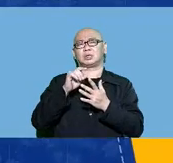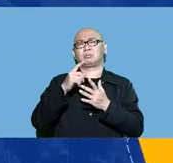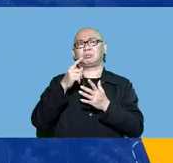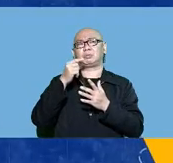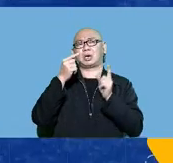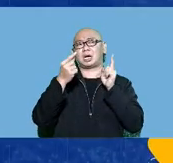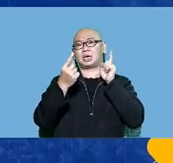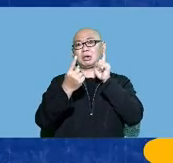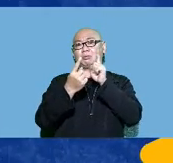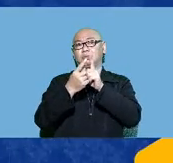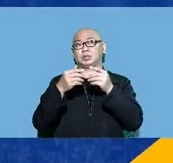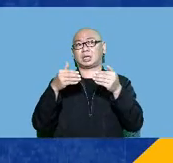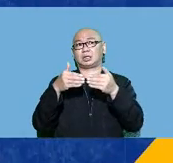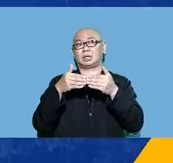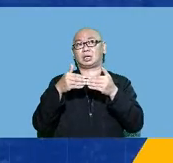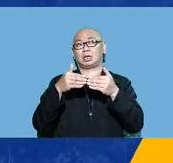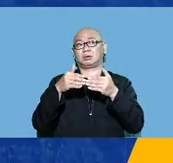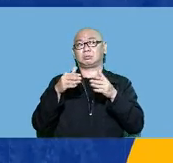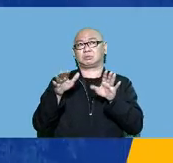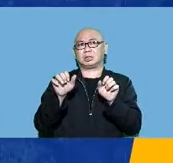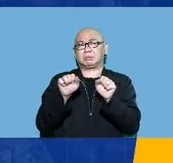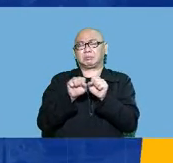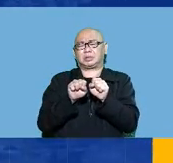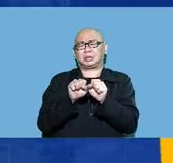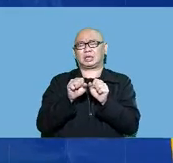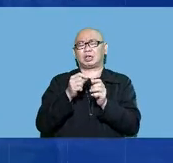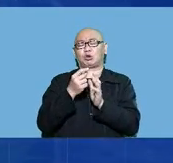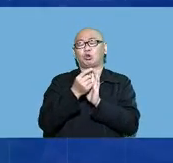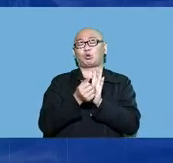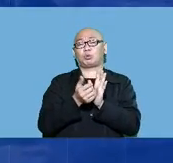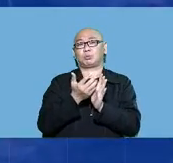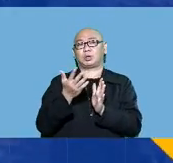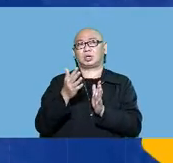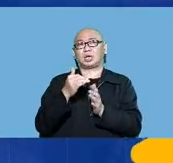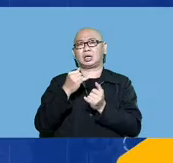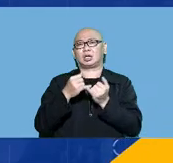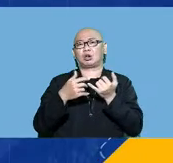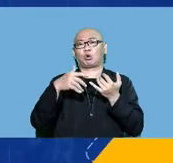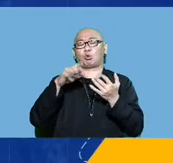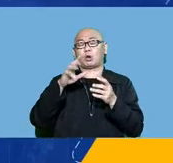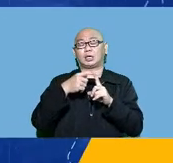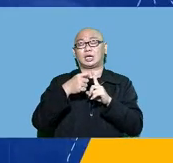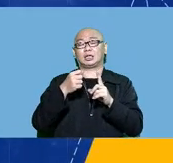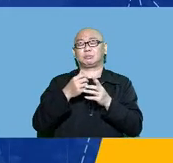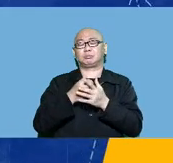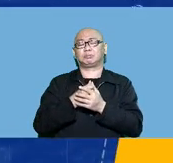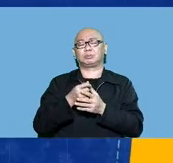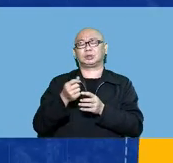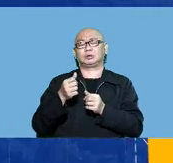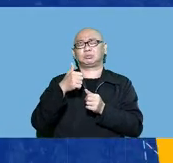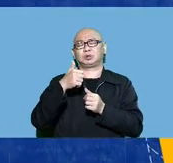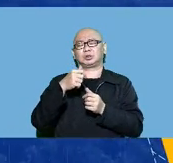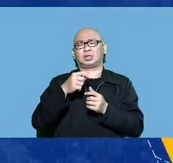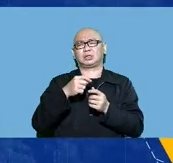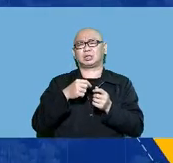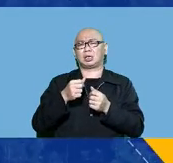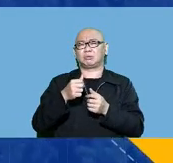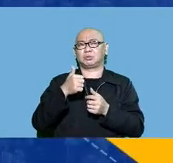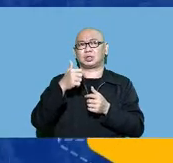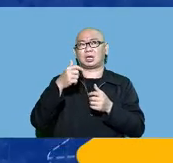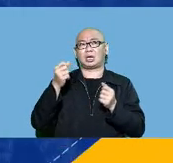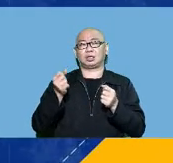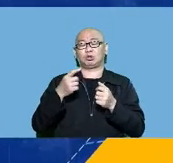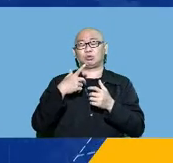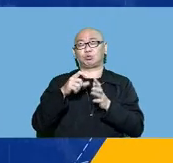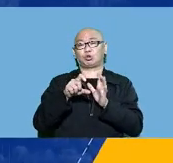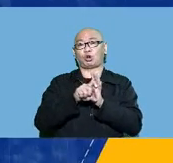yang demikian besar yang menghimpit ekonomi mereka, akhirnya bisa keluar dari krisis dan mereka bisa berdagang, bisa hidup lancar.